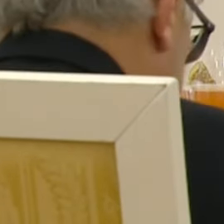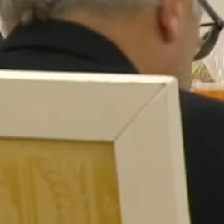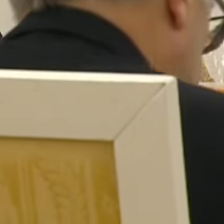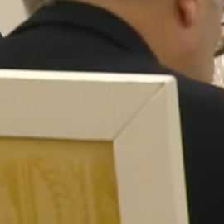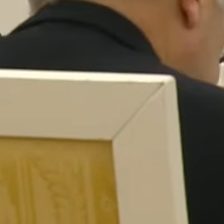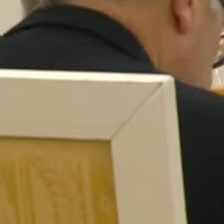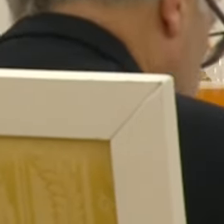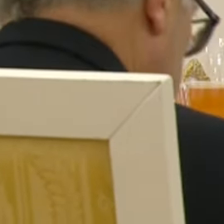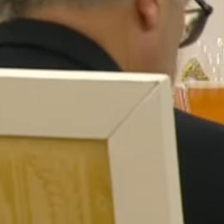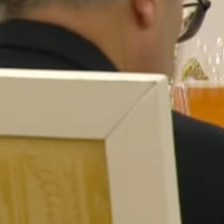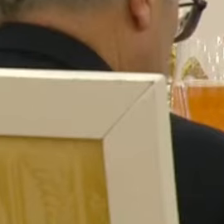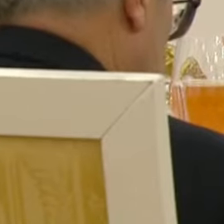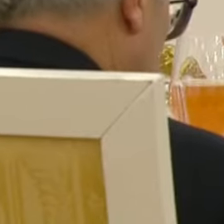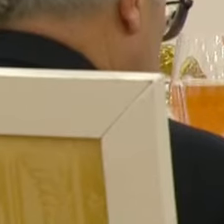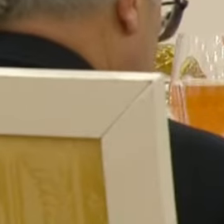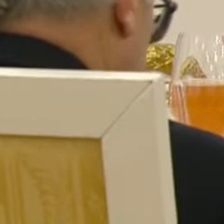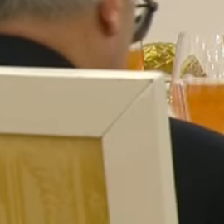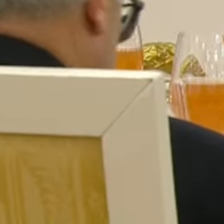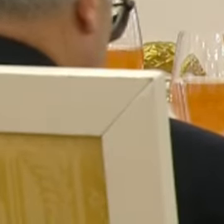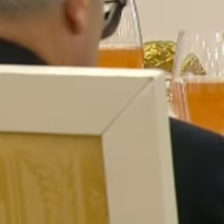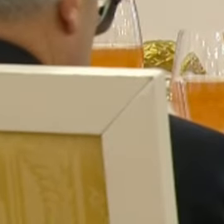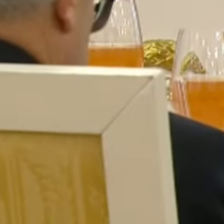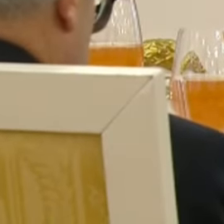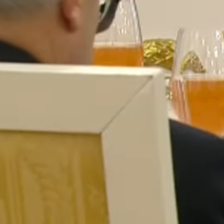neverk, verk, ne, meldžių